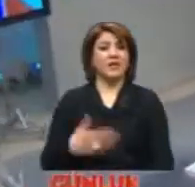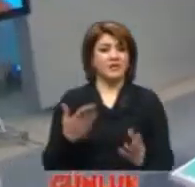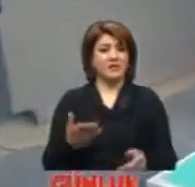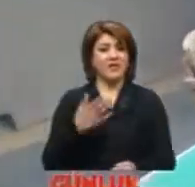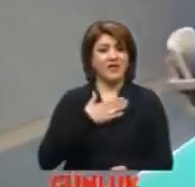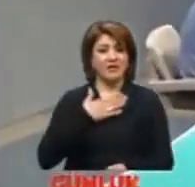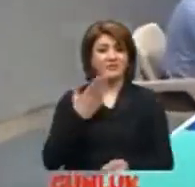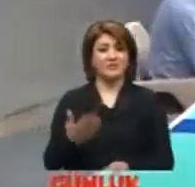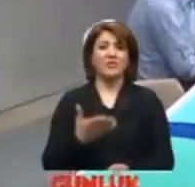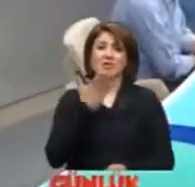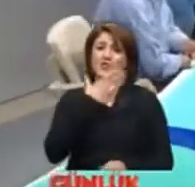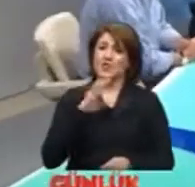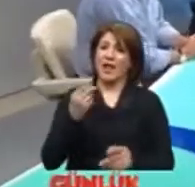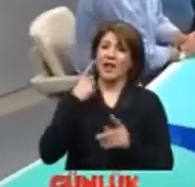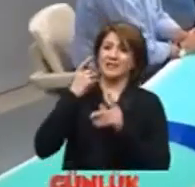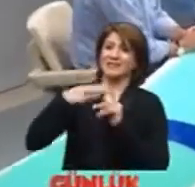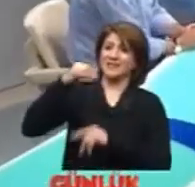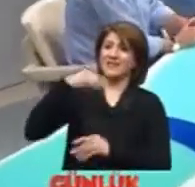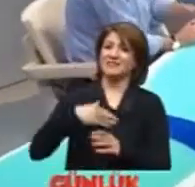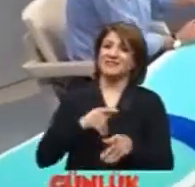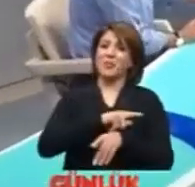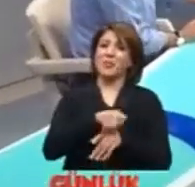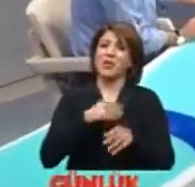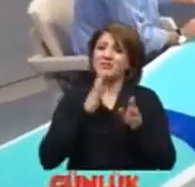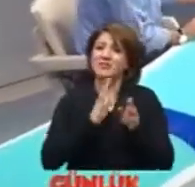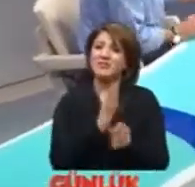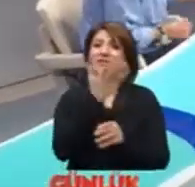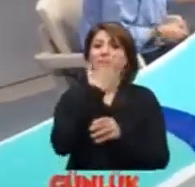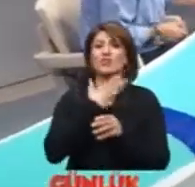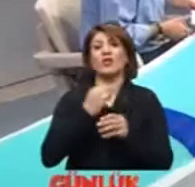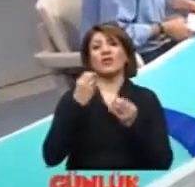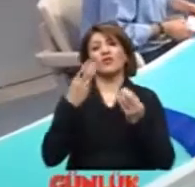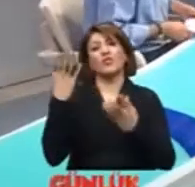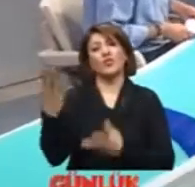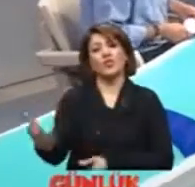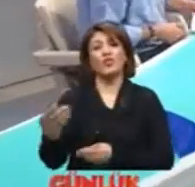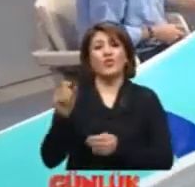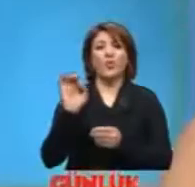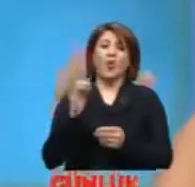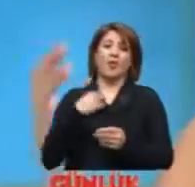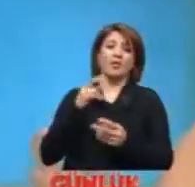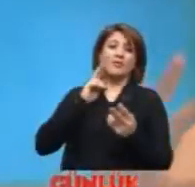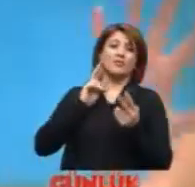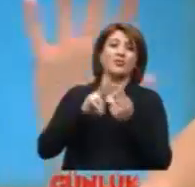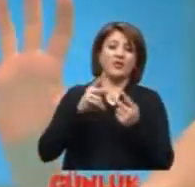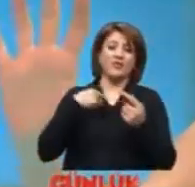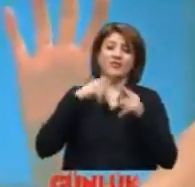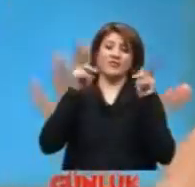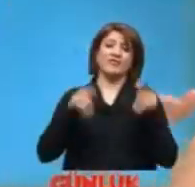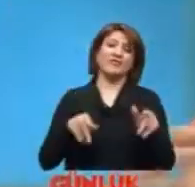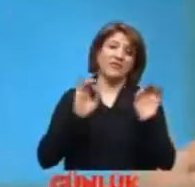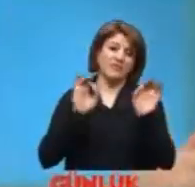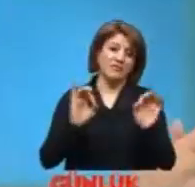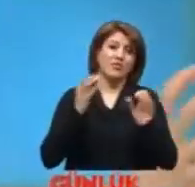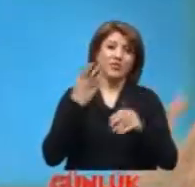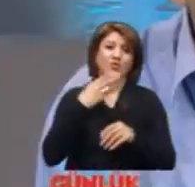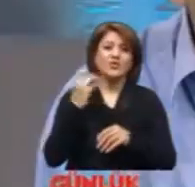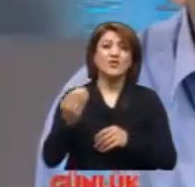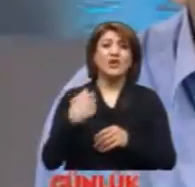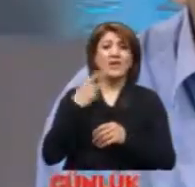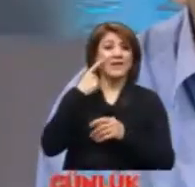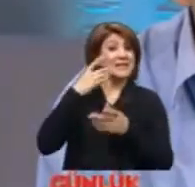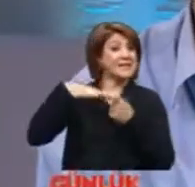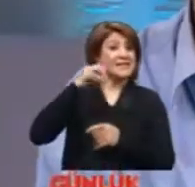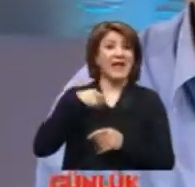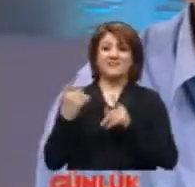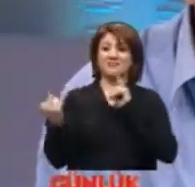Evet efendim, güzel insan gittikçe güzelleşiyor. İşte öyle bir şey bu vallahi. Yani güzellik böyle görece bir kavram. Zaten fizik ayrı güzel. Ama insan birbirini